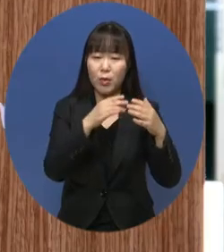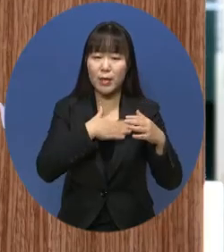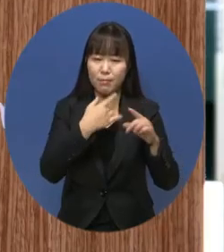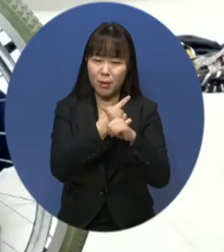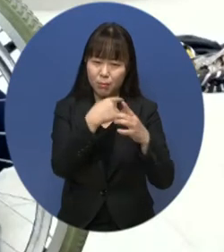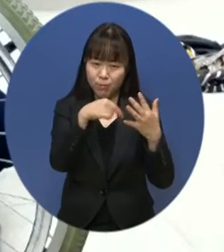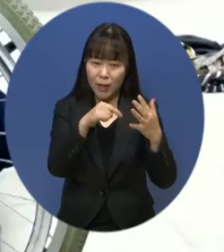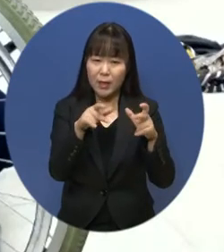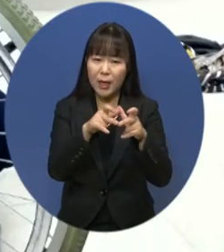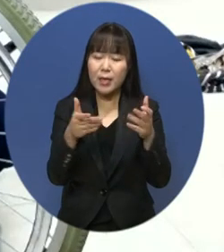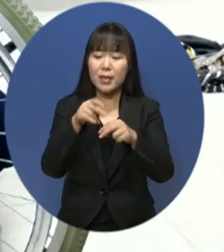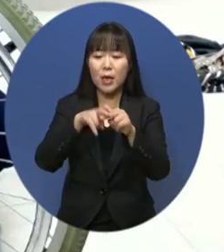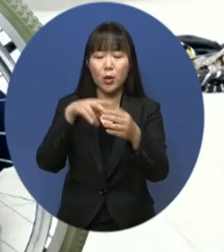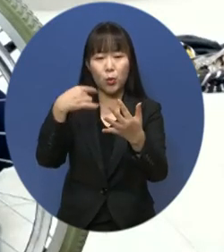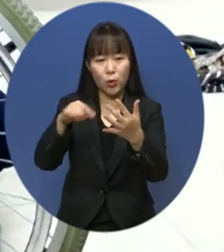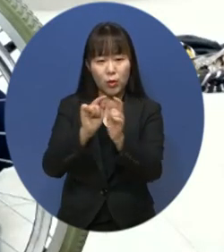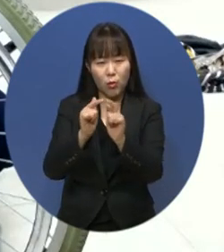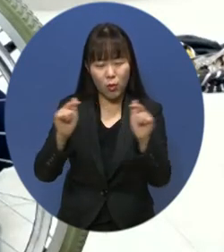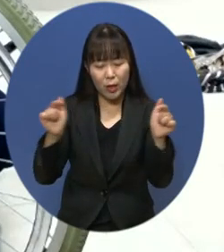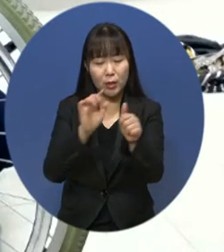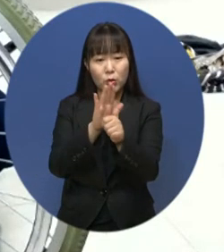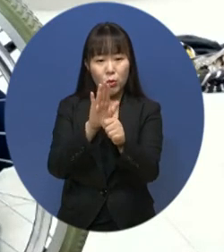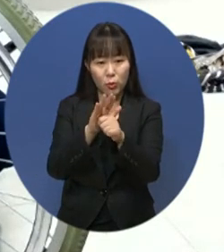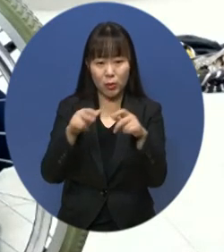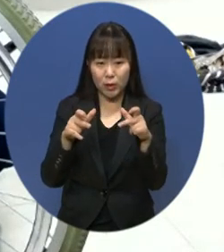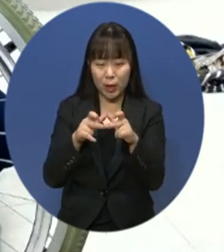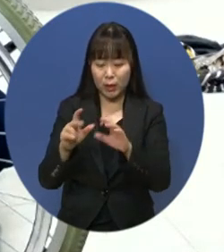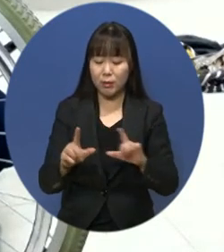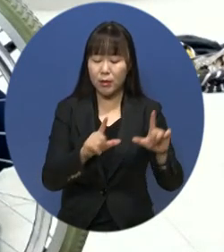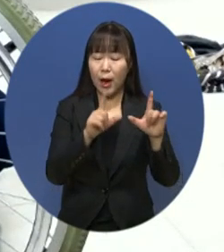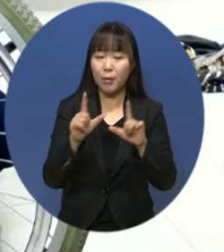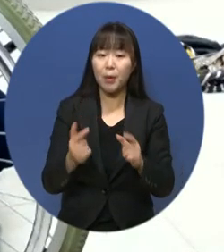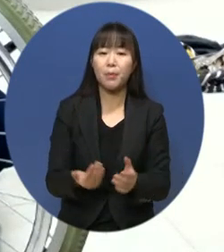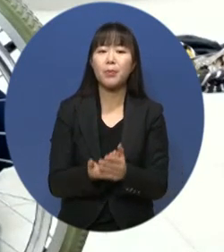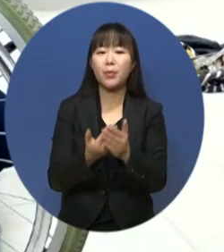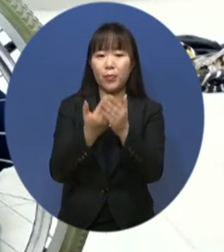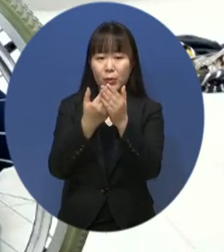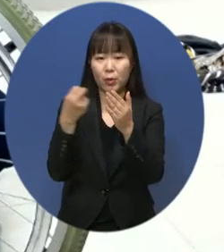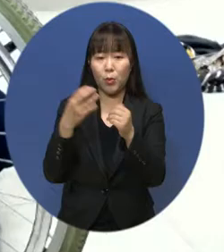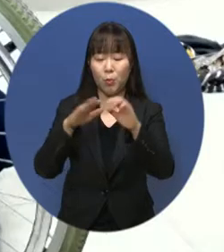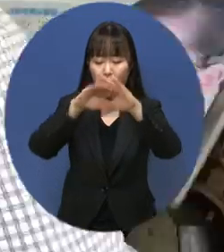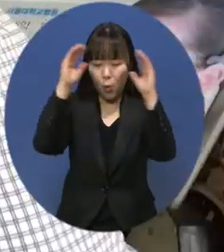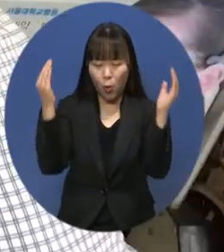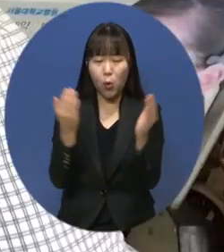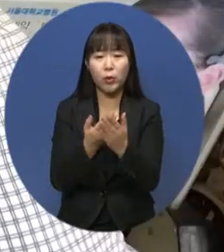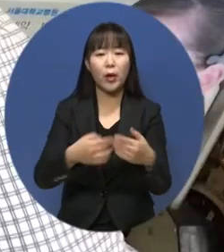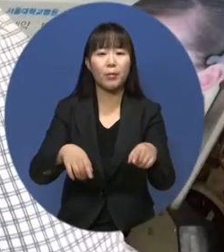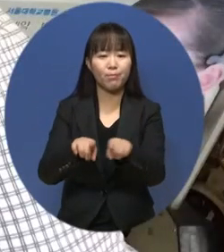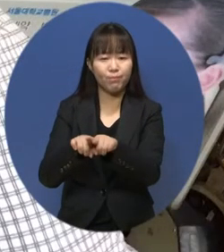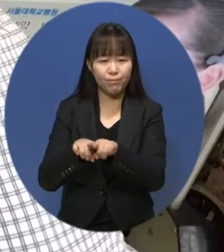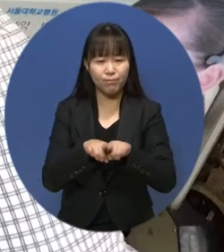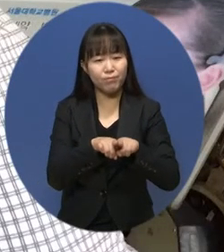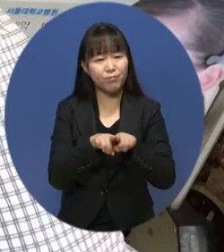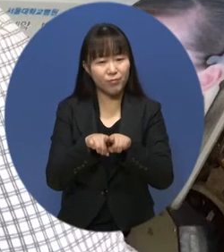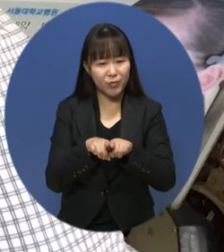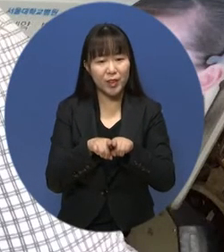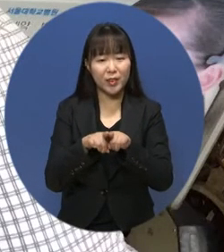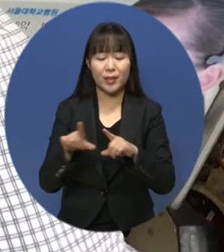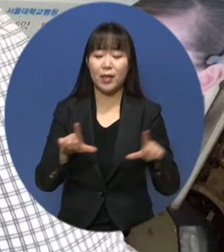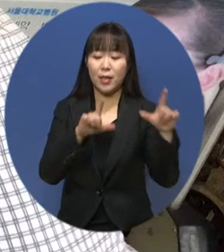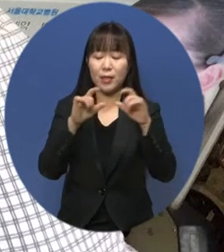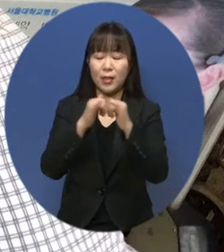등 다양한 지원으로 장애인의 삶의 질을 향상시키며 모두가 조화를 이루며